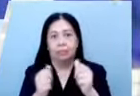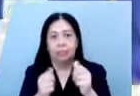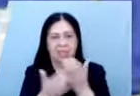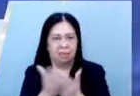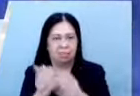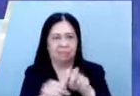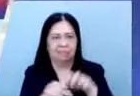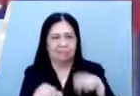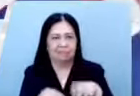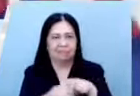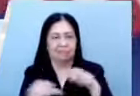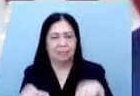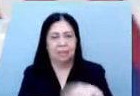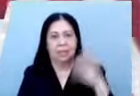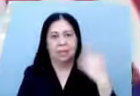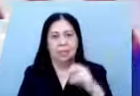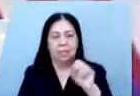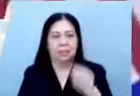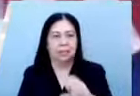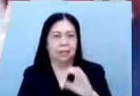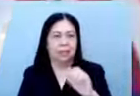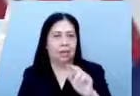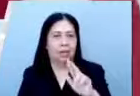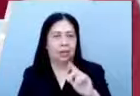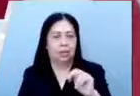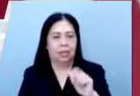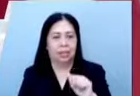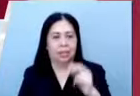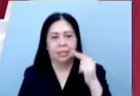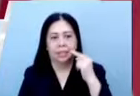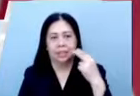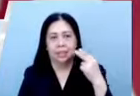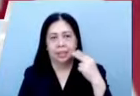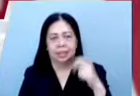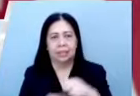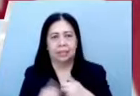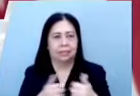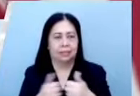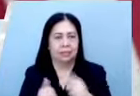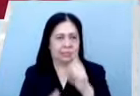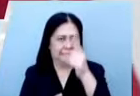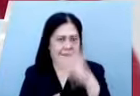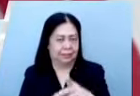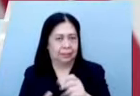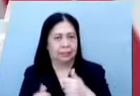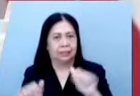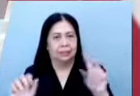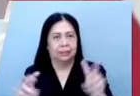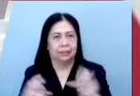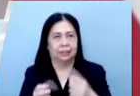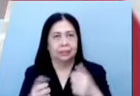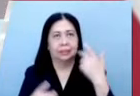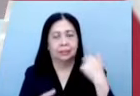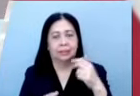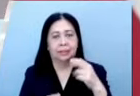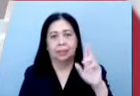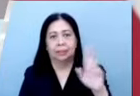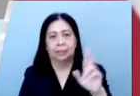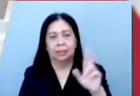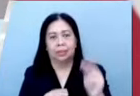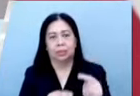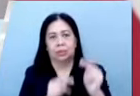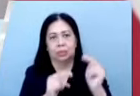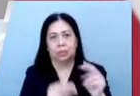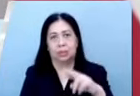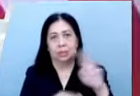dating Southern Carolina Governor Nikki Haley sa karera, ang nag-iisang kumalaban kay Trump sa Republican nominations. Dahil sa resulta